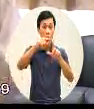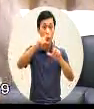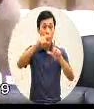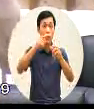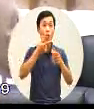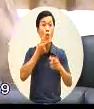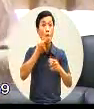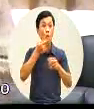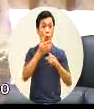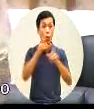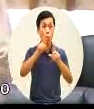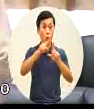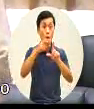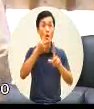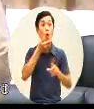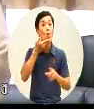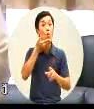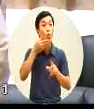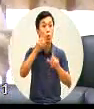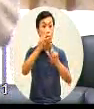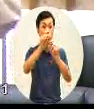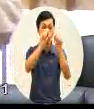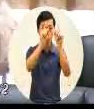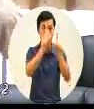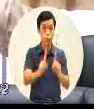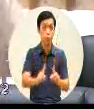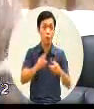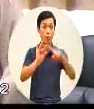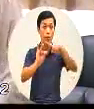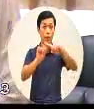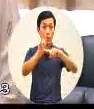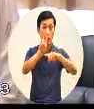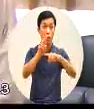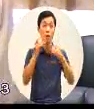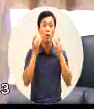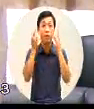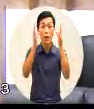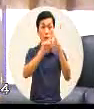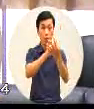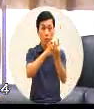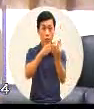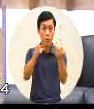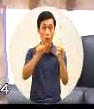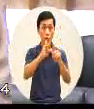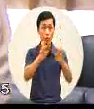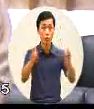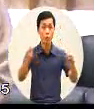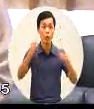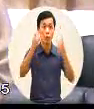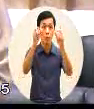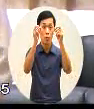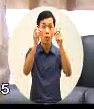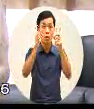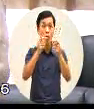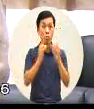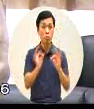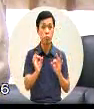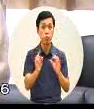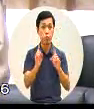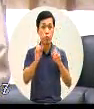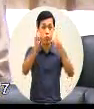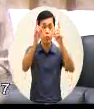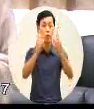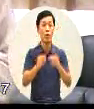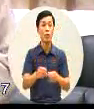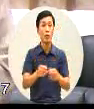局长你唔知进蔬菜有起价哦，迄各类菜甲其他的菜拢起价。都我举这个万无无万少啦吼，